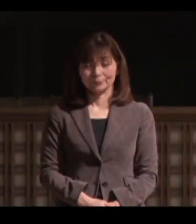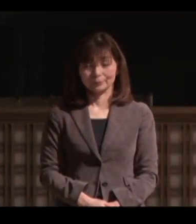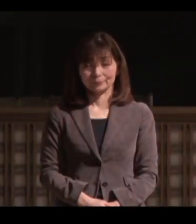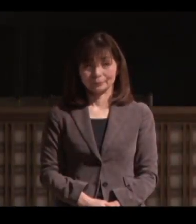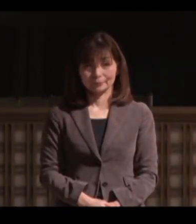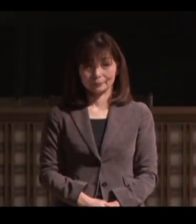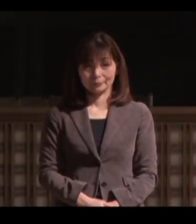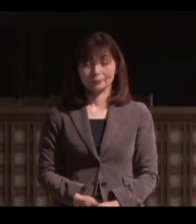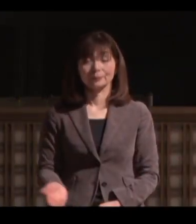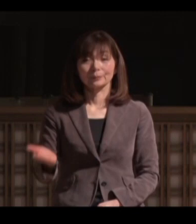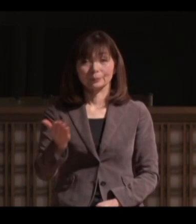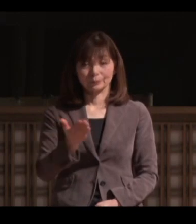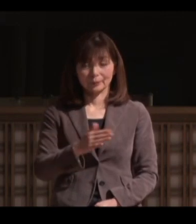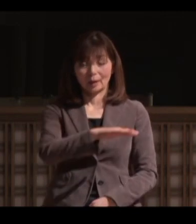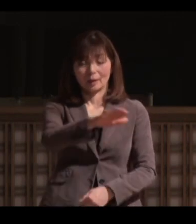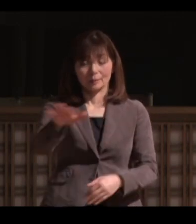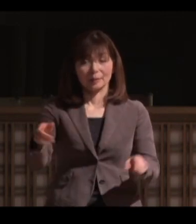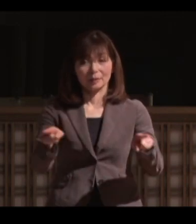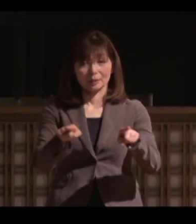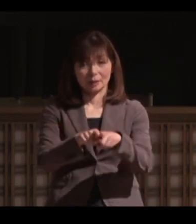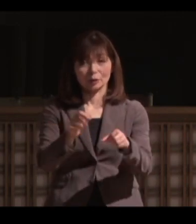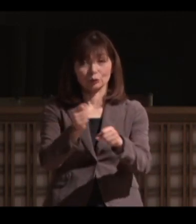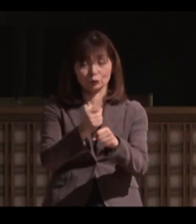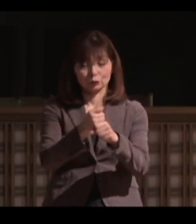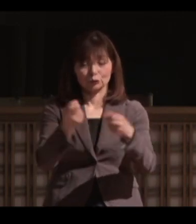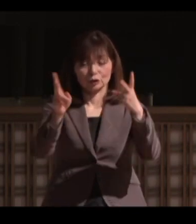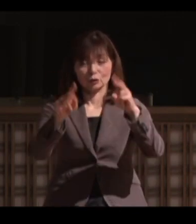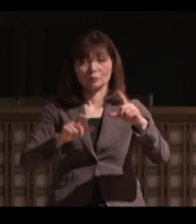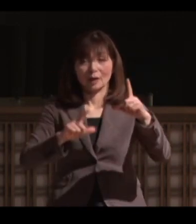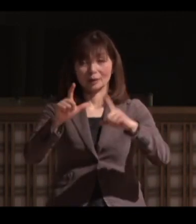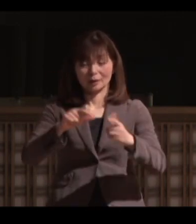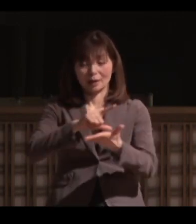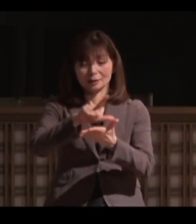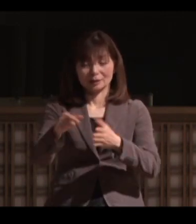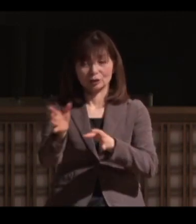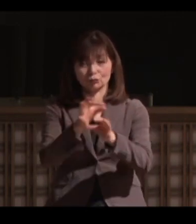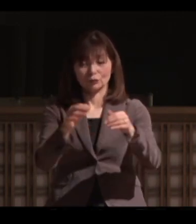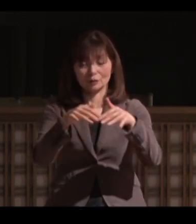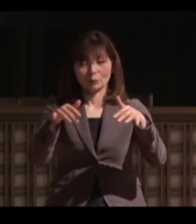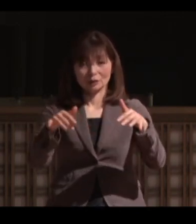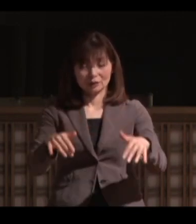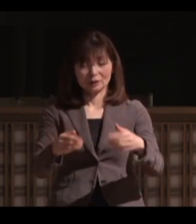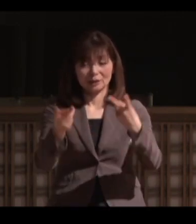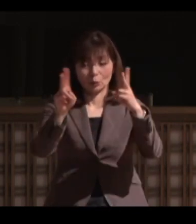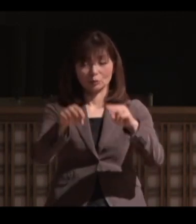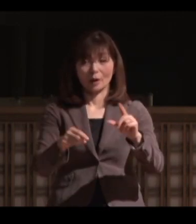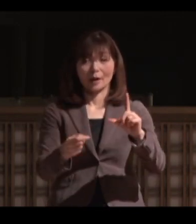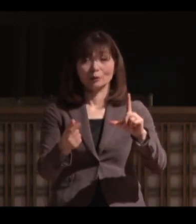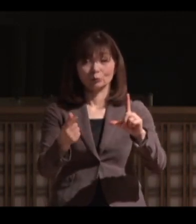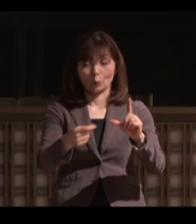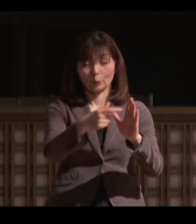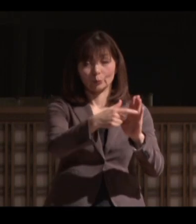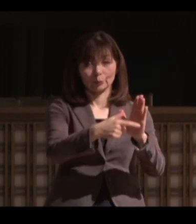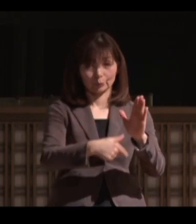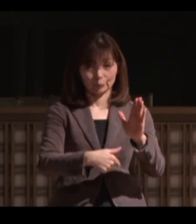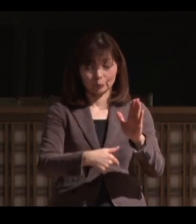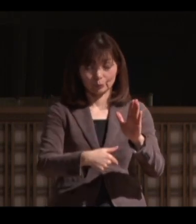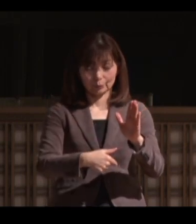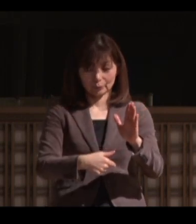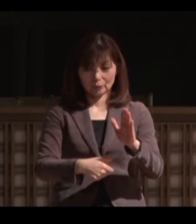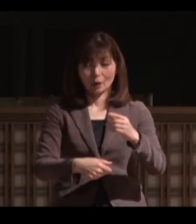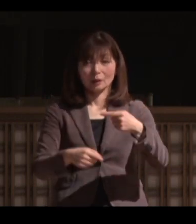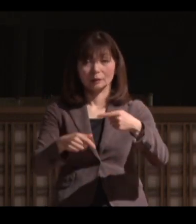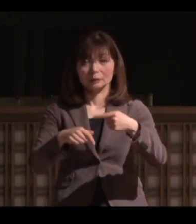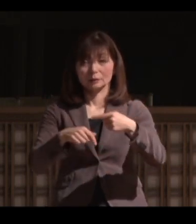それではみんなで作る広島型地域運営組織広島L元代しまして第1部の長